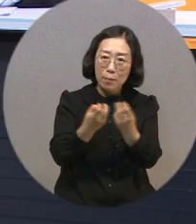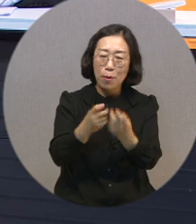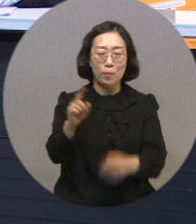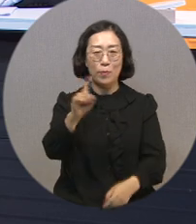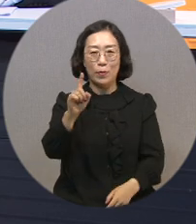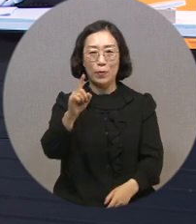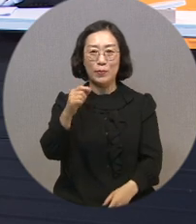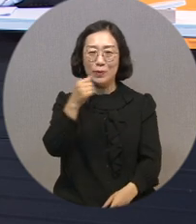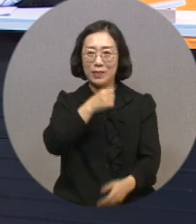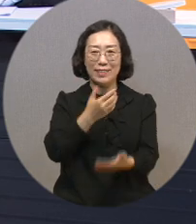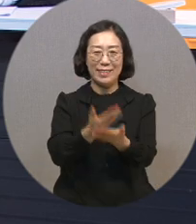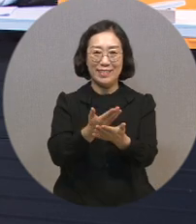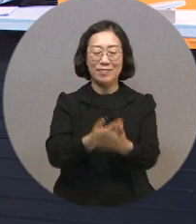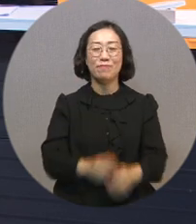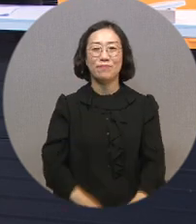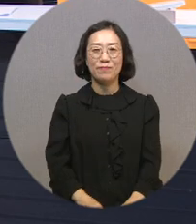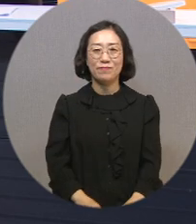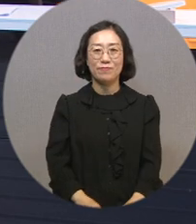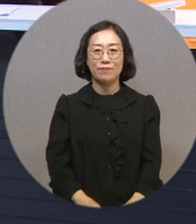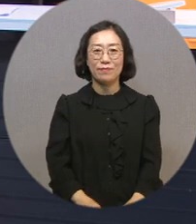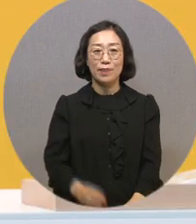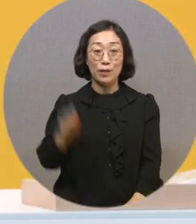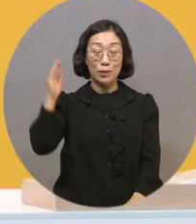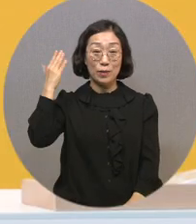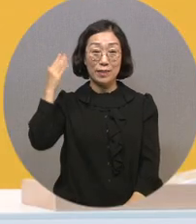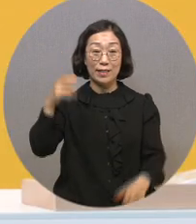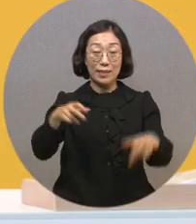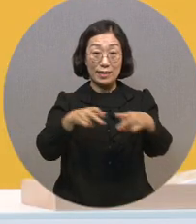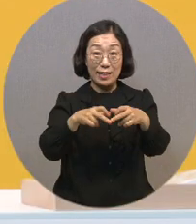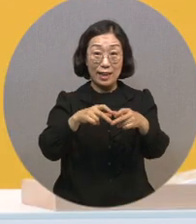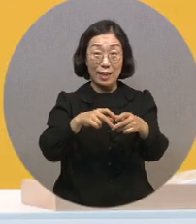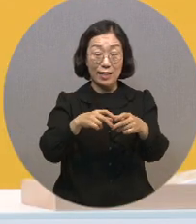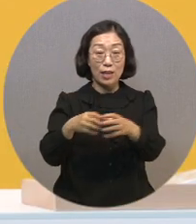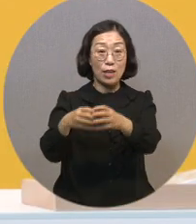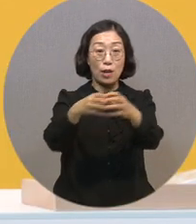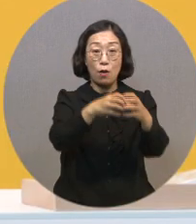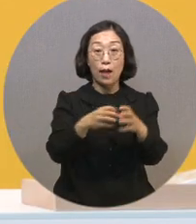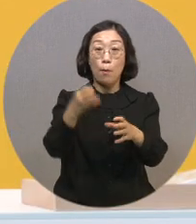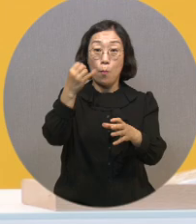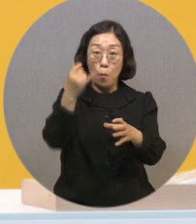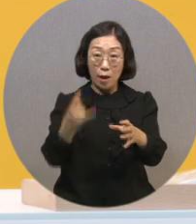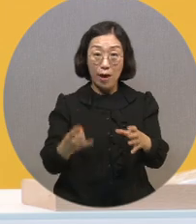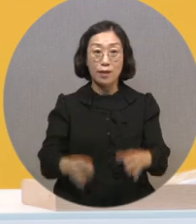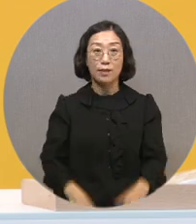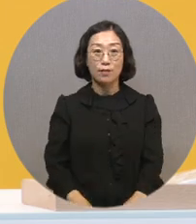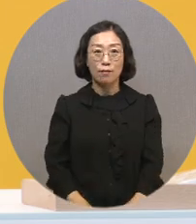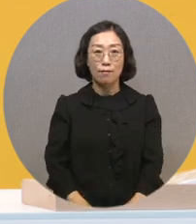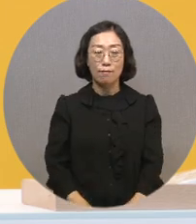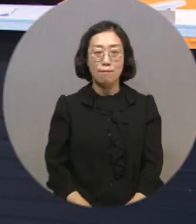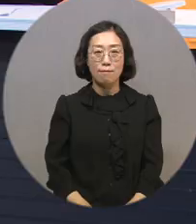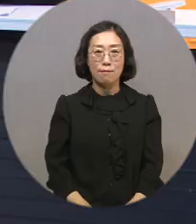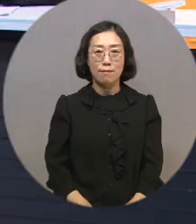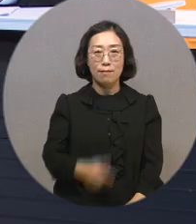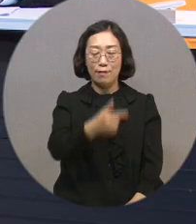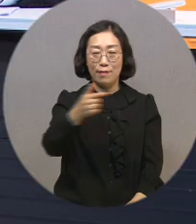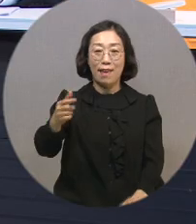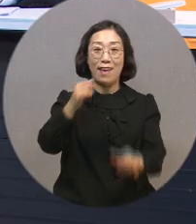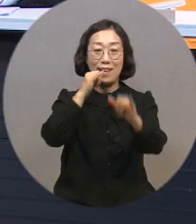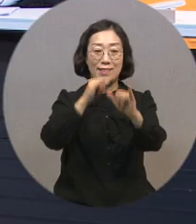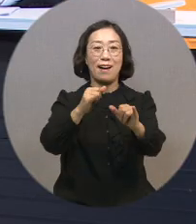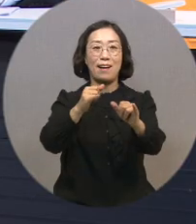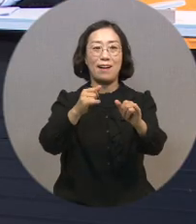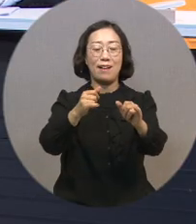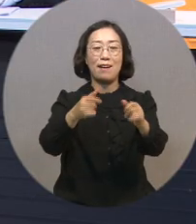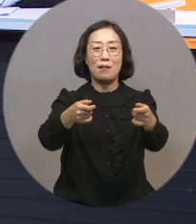것들이 있는지 끝으로 이번에 제가 장애인연합회에서 내가 국민 전체에서 내 대상을 받았잖아요, 또.